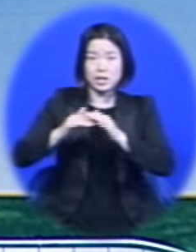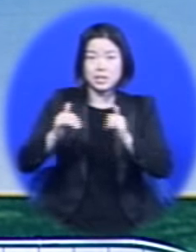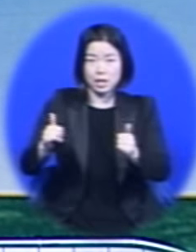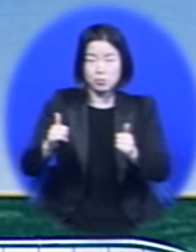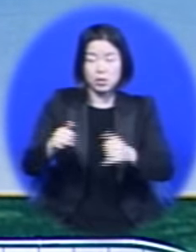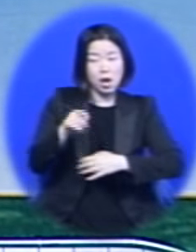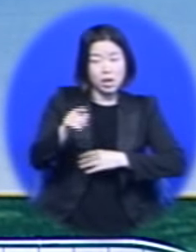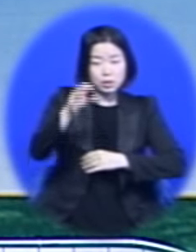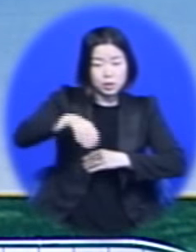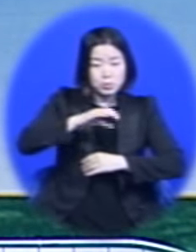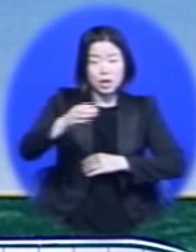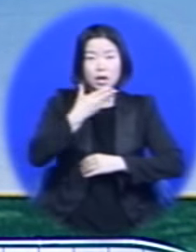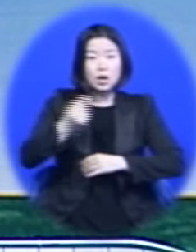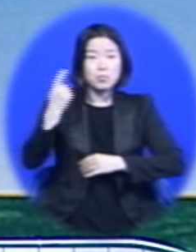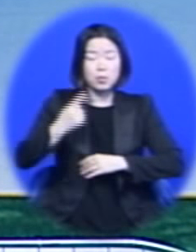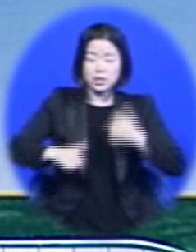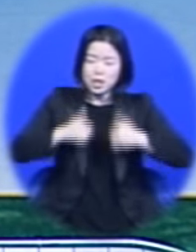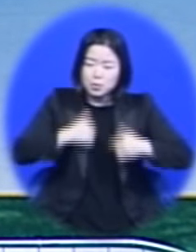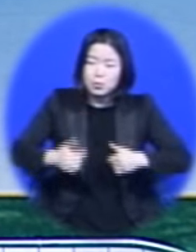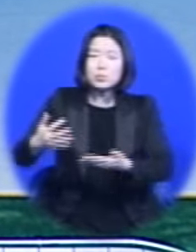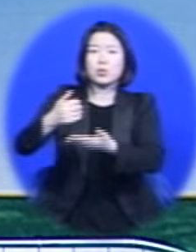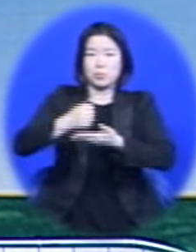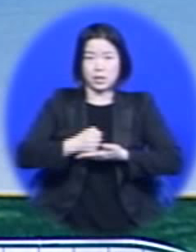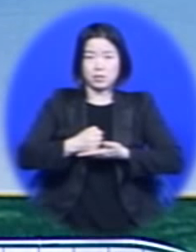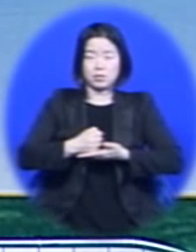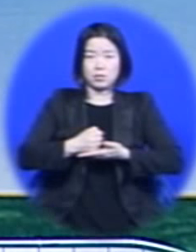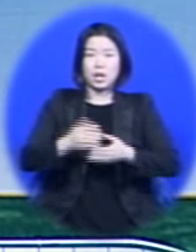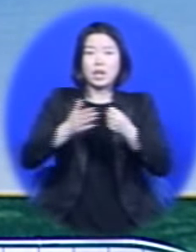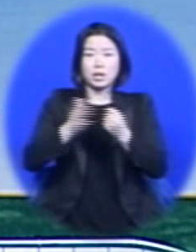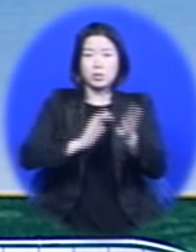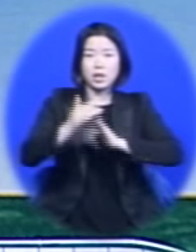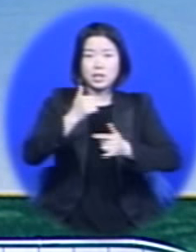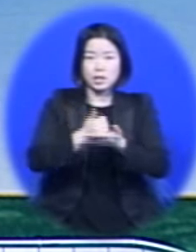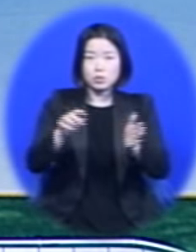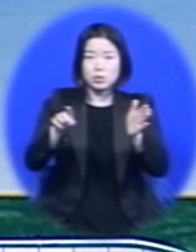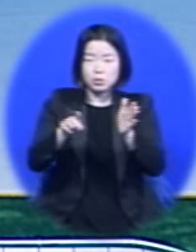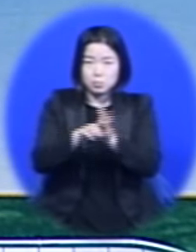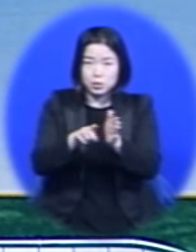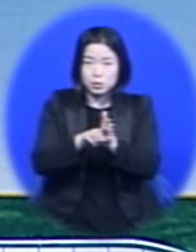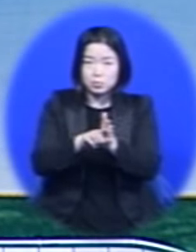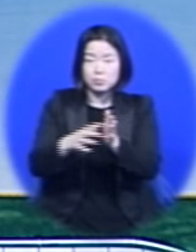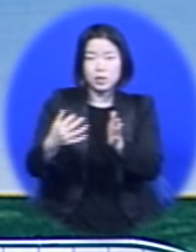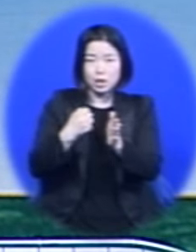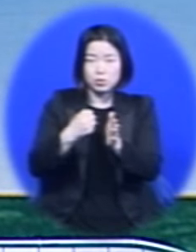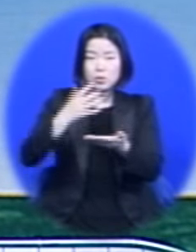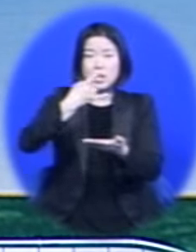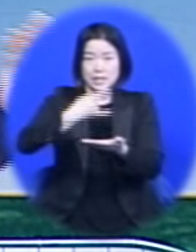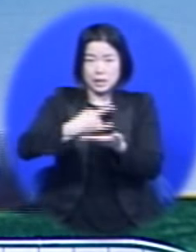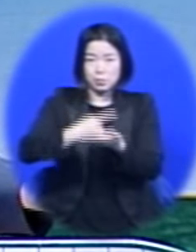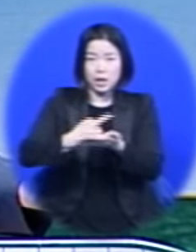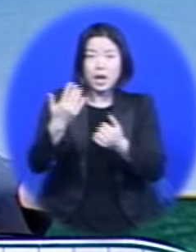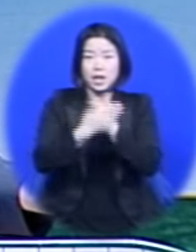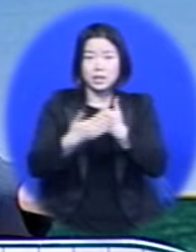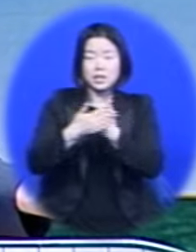그 십자가의 복음을 기쁨으로 받아들였어요. 그래서 예수 그리스도를 믿음으로 그들은 의롭다 하는